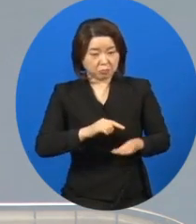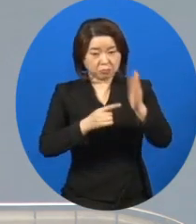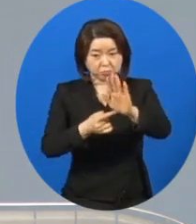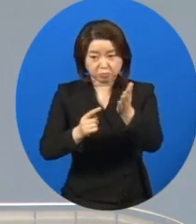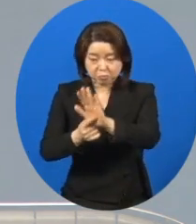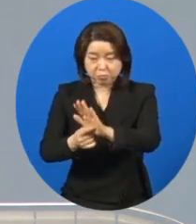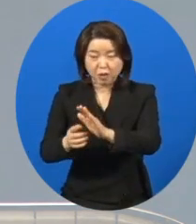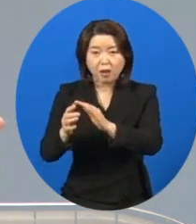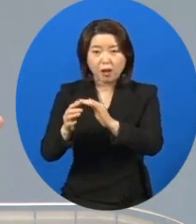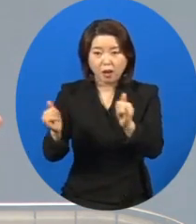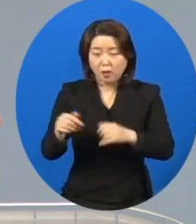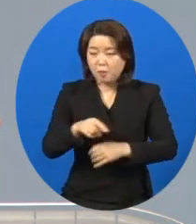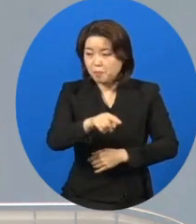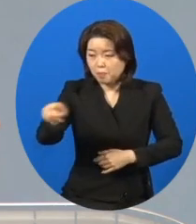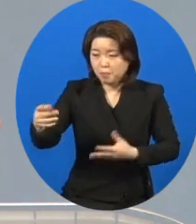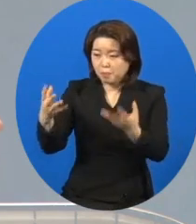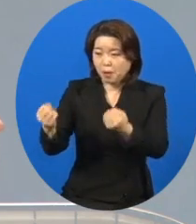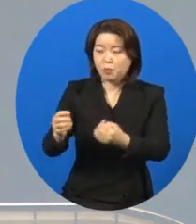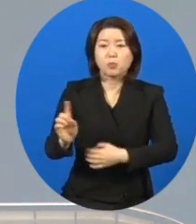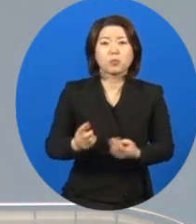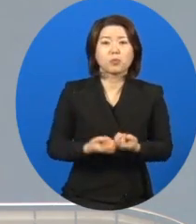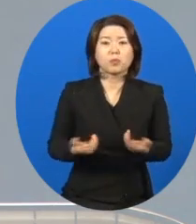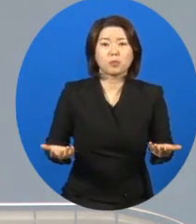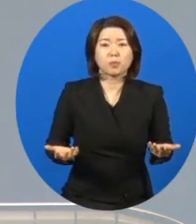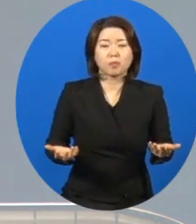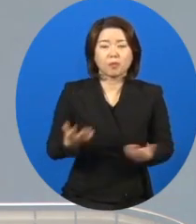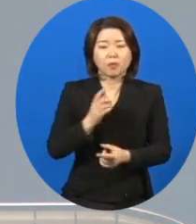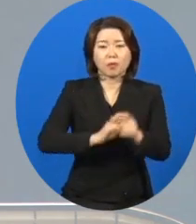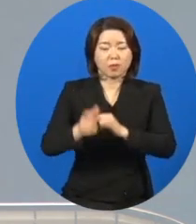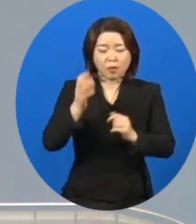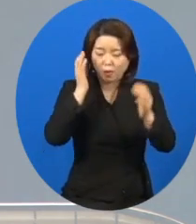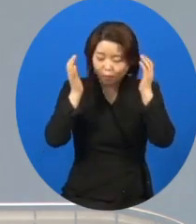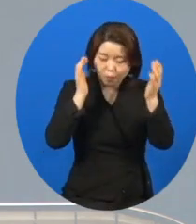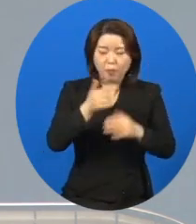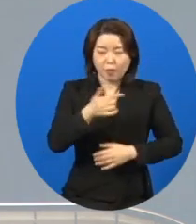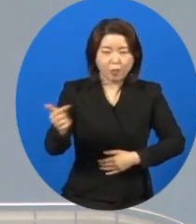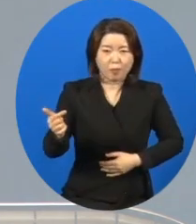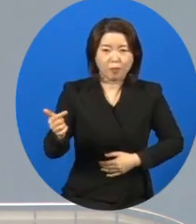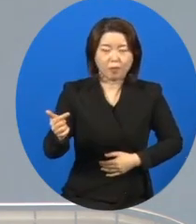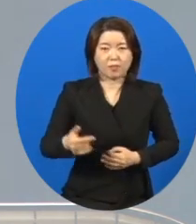그러면 어떻게 하겠어요? 더 혼란스럽잖아요?